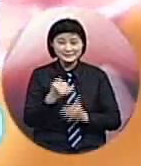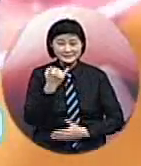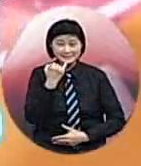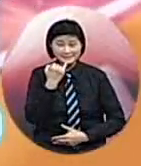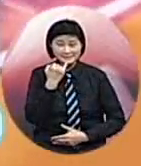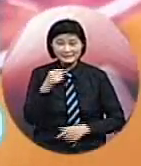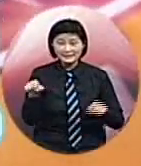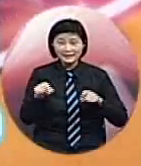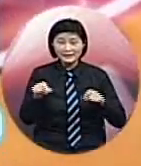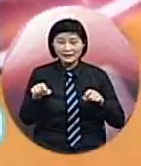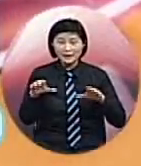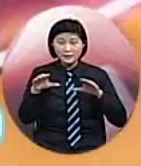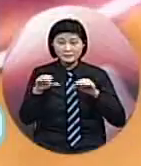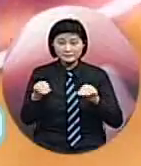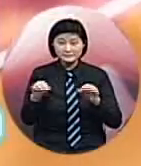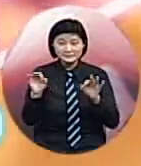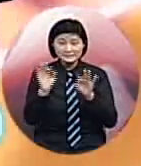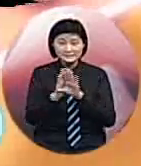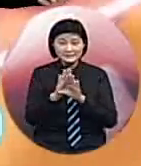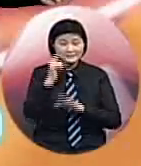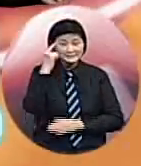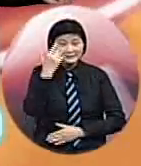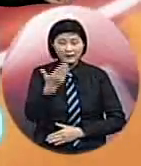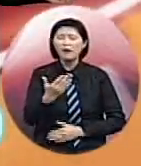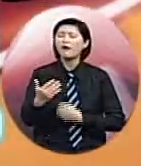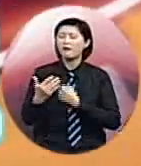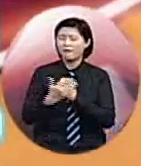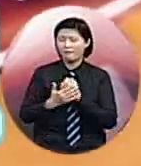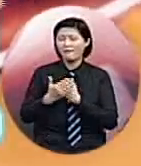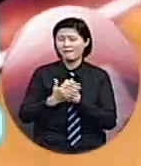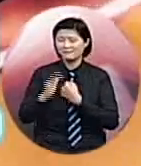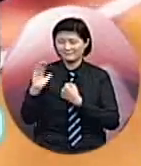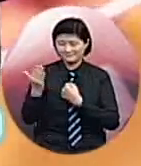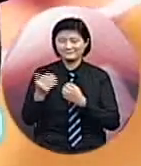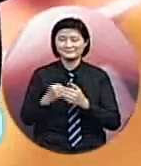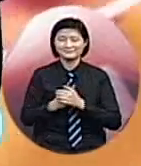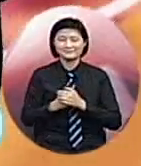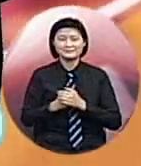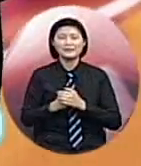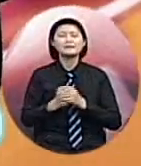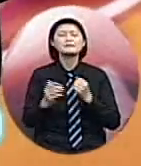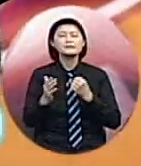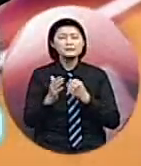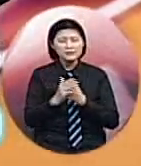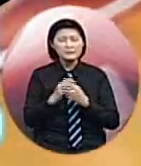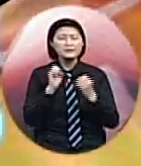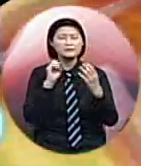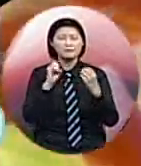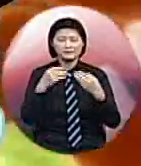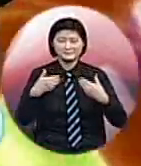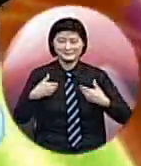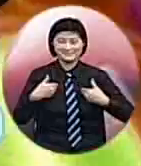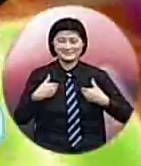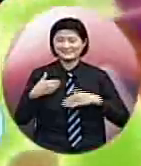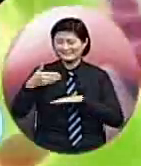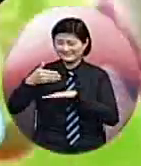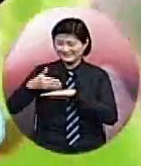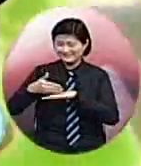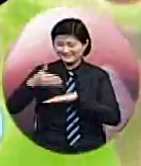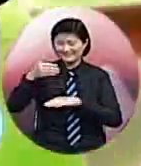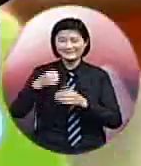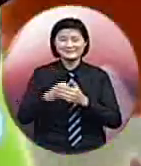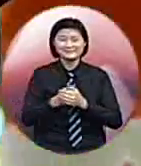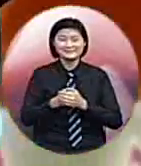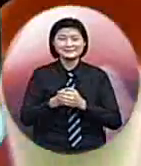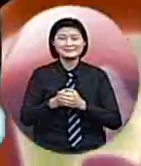이제 사시나무 떨던 것 좀 없어졌죠? 풀어주셨죠? 덕분에요. 예. 그래서 이렇게 조금 이렇게 대화를 합니다. 감사합니다. 예.